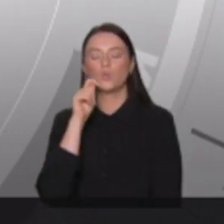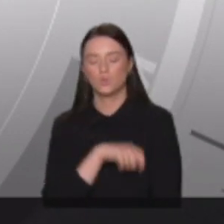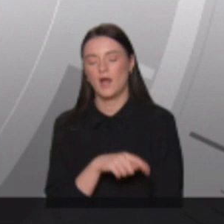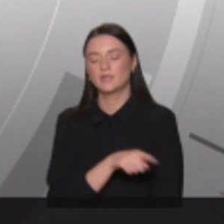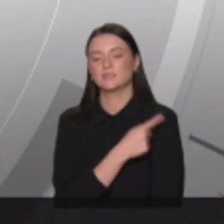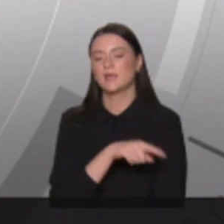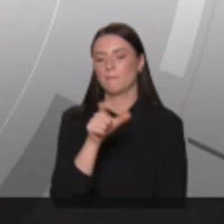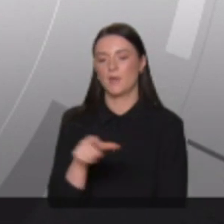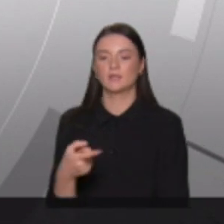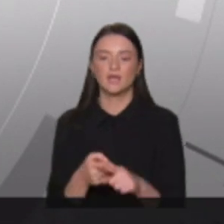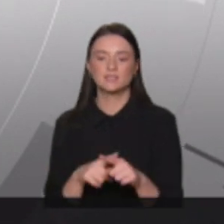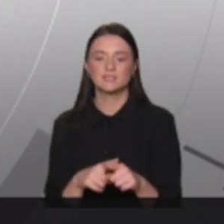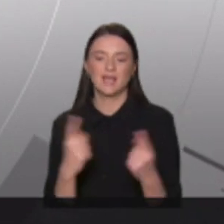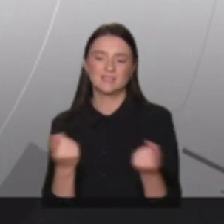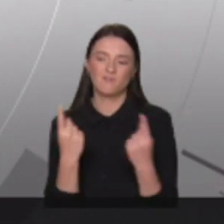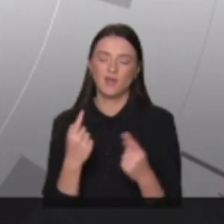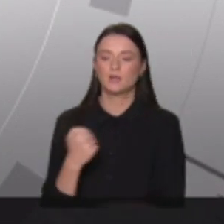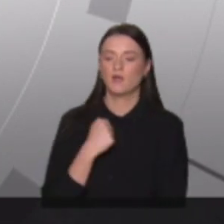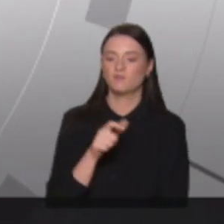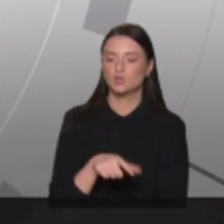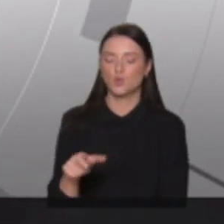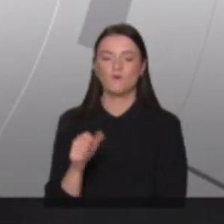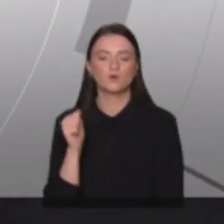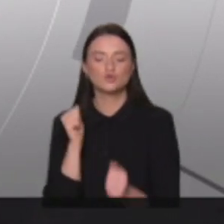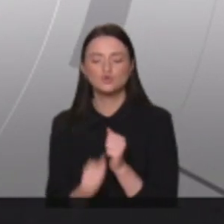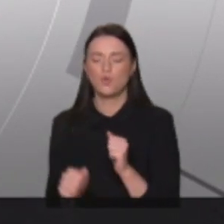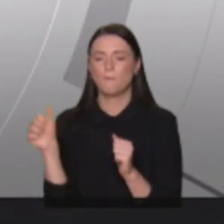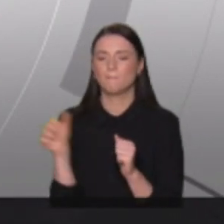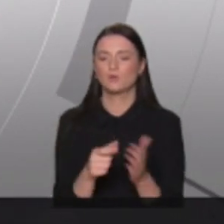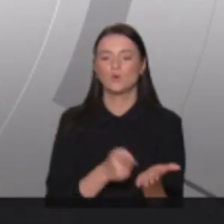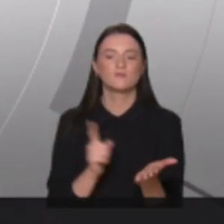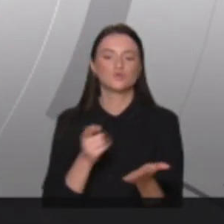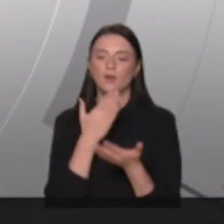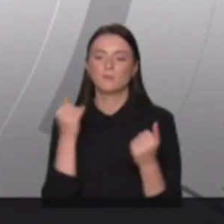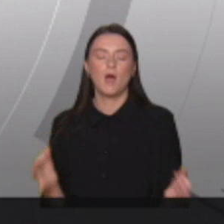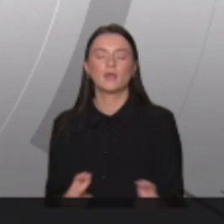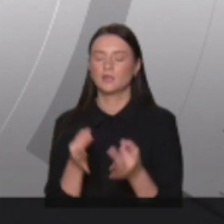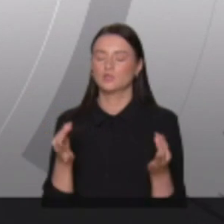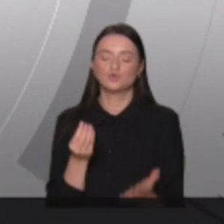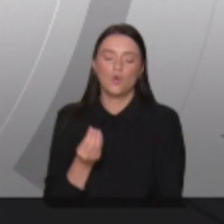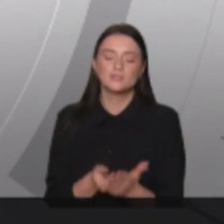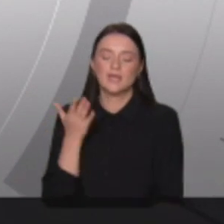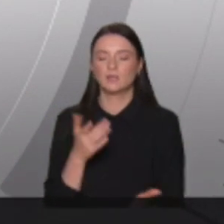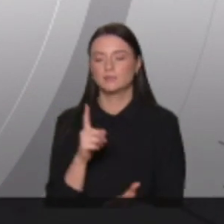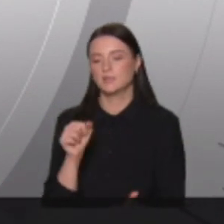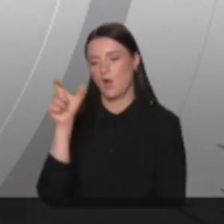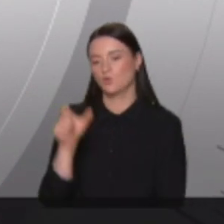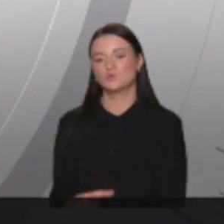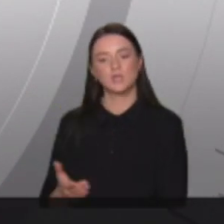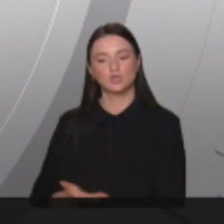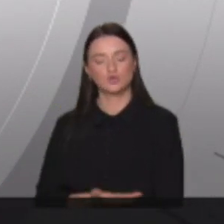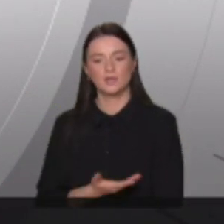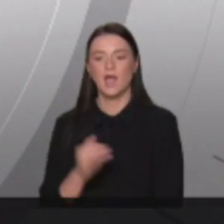медики, цивільні і військові, щомиті доводять, що немає нічого ціннішого за людське життя.